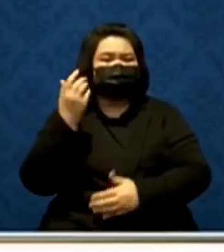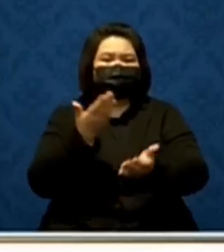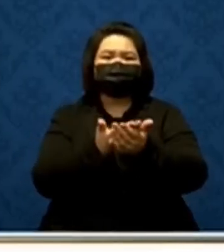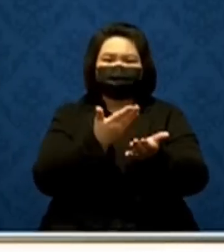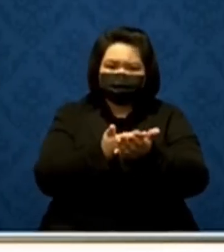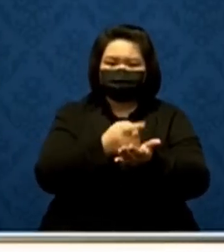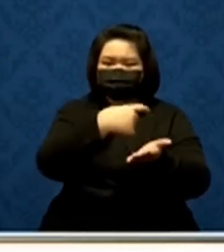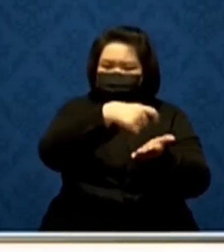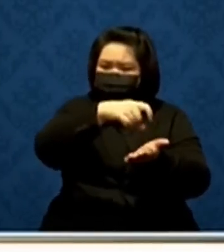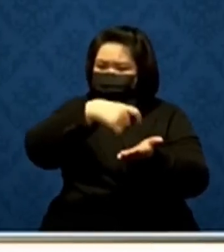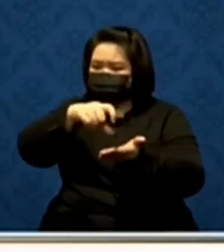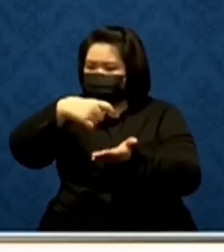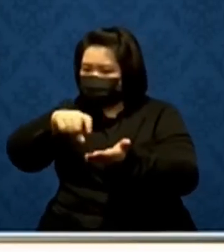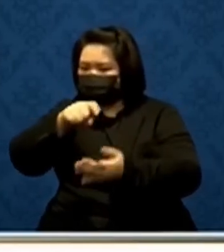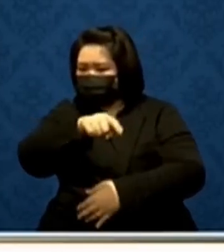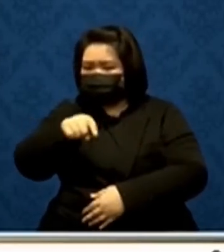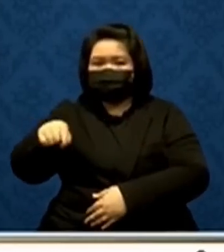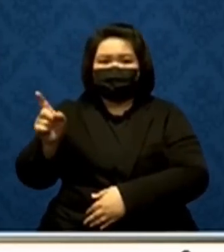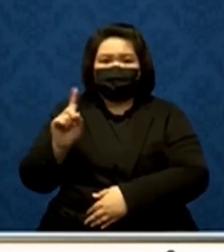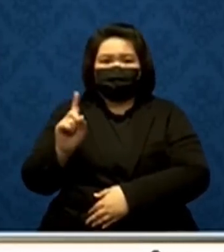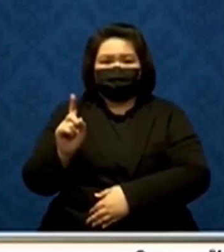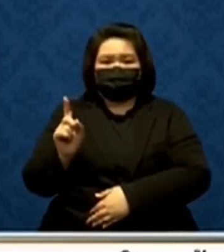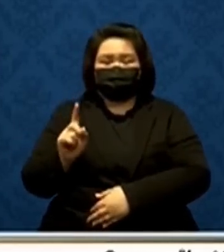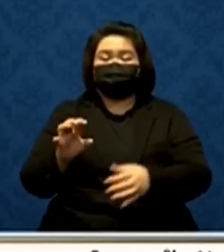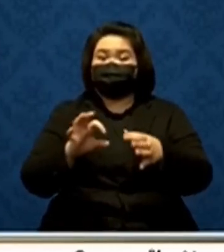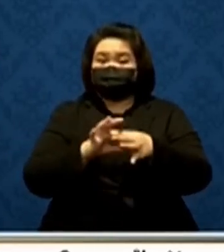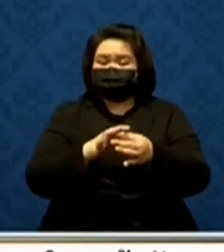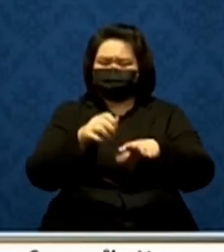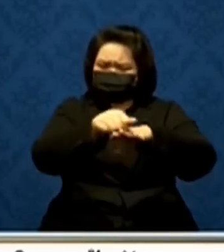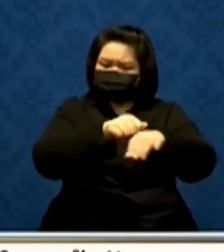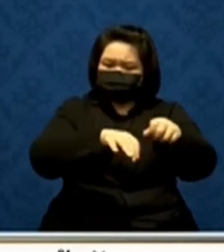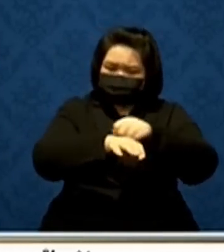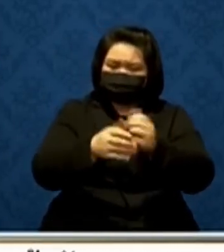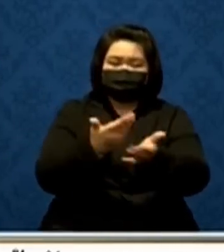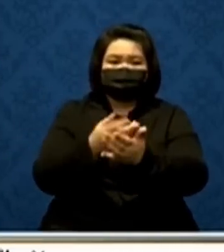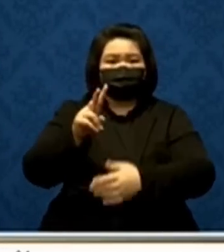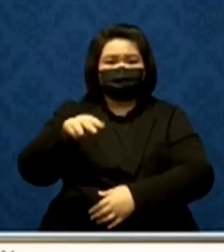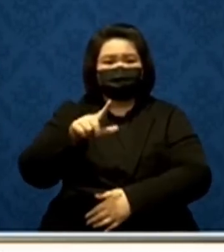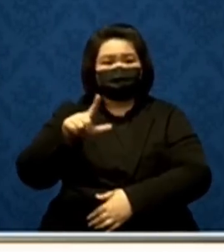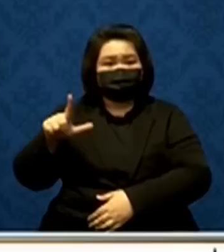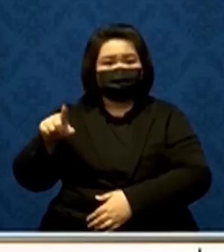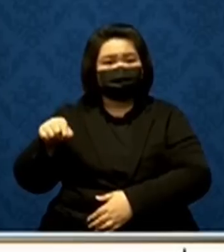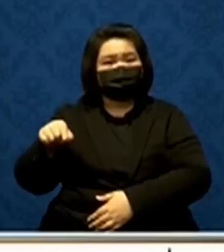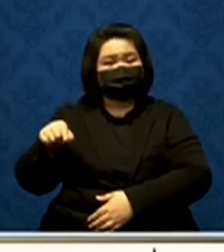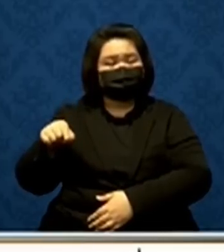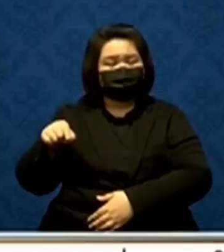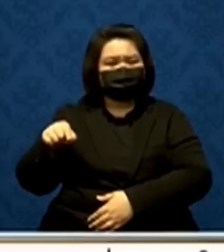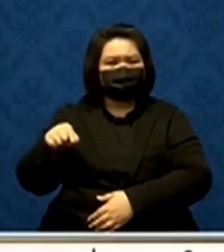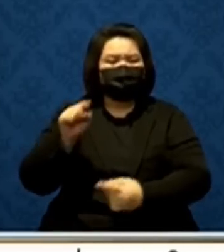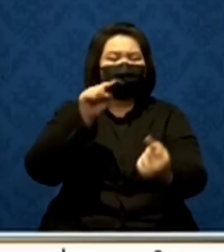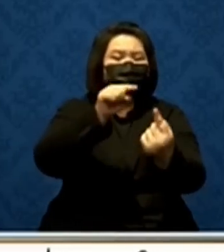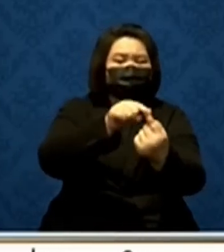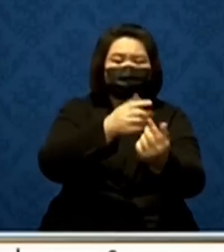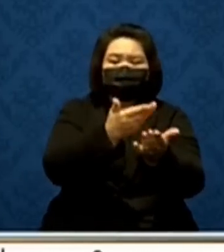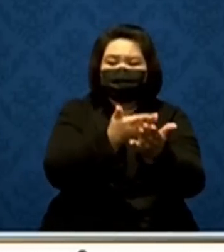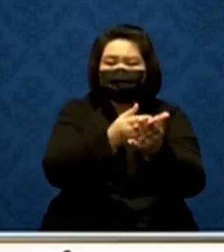การเงินที่กระบวนการทุจริตเตียงเกี่ยวกับพุทธจริตถุงมือยาง 2พันล้านบาทแต่ว่ามันไปถึงไหน